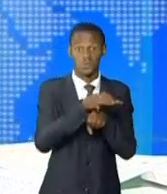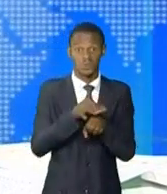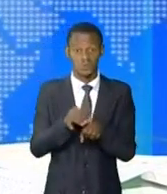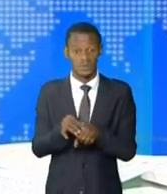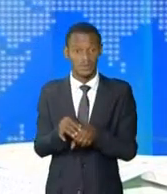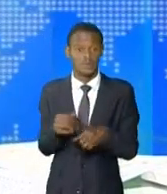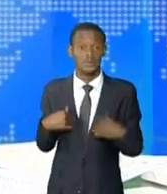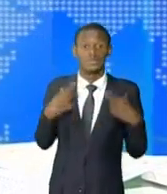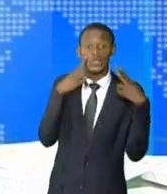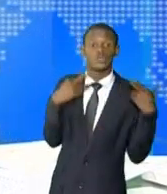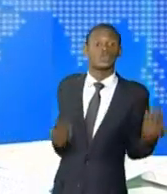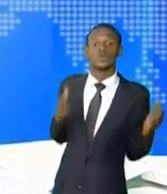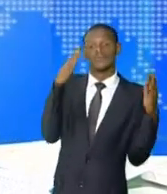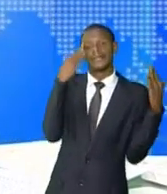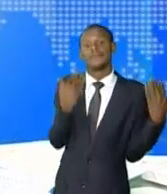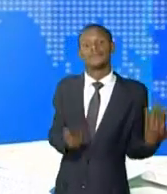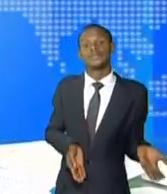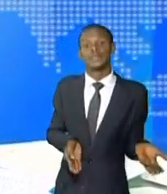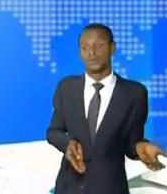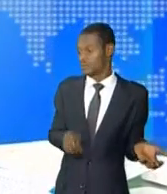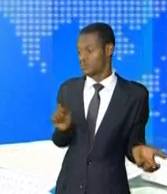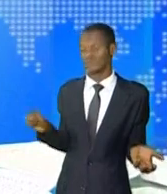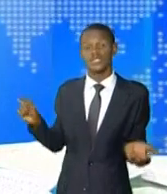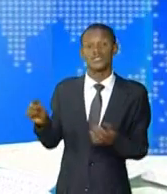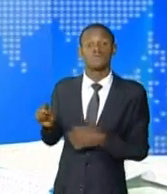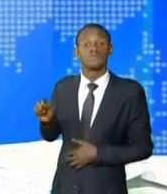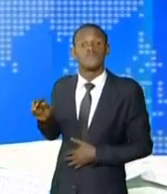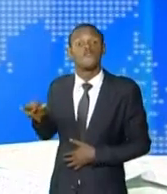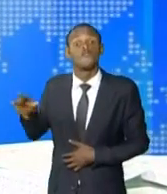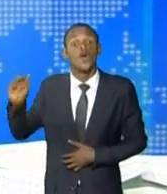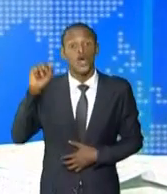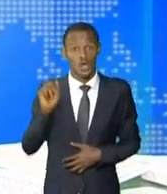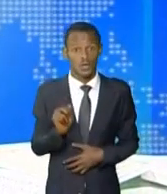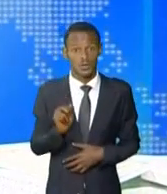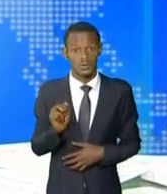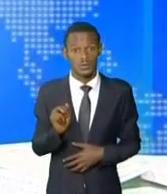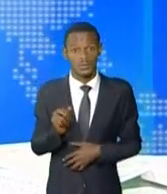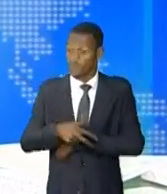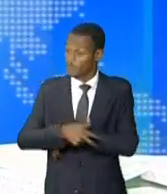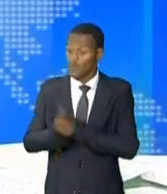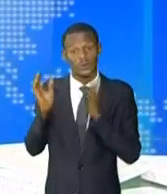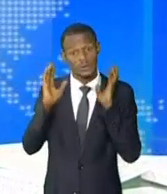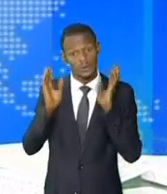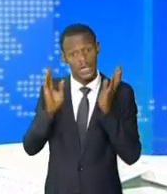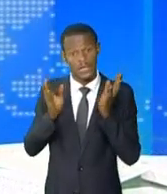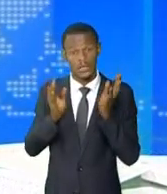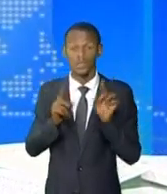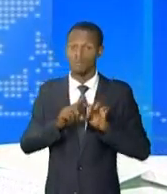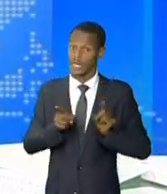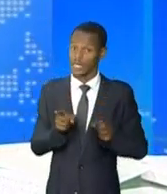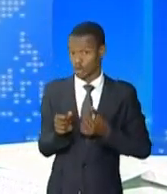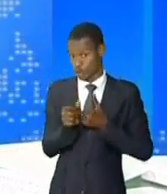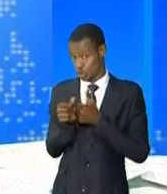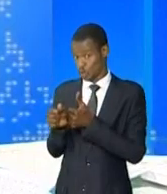prestigieuse institution judiciaire qu'il dirige. Le service compétent de l'État en la matière sont saisis de toutes ces